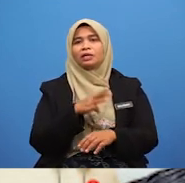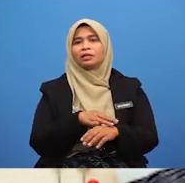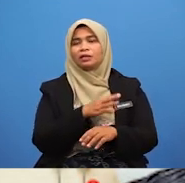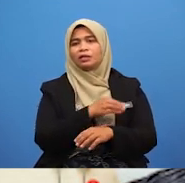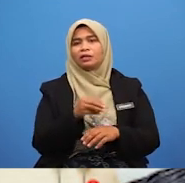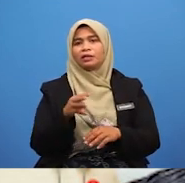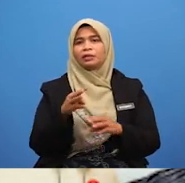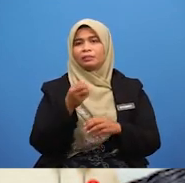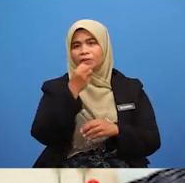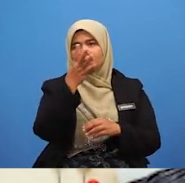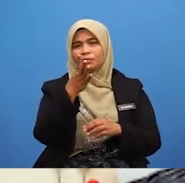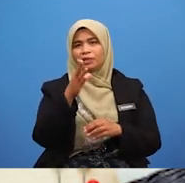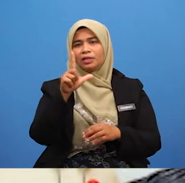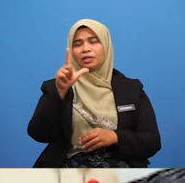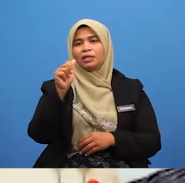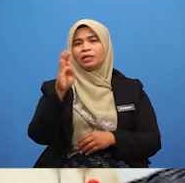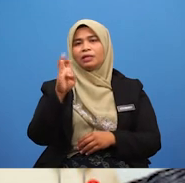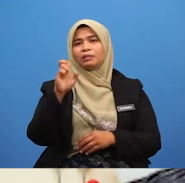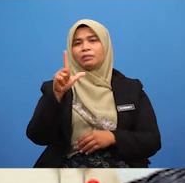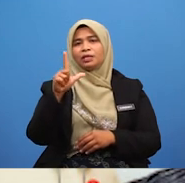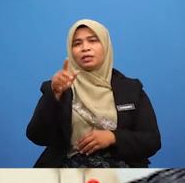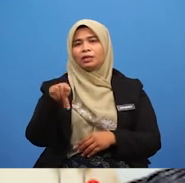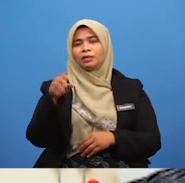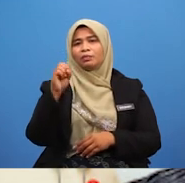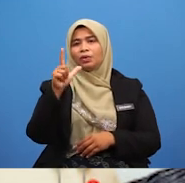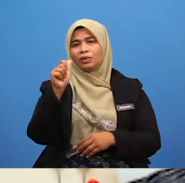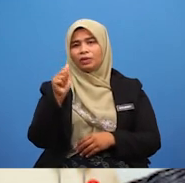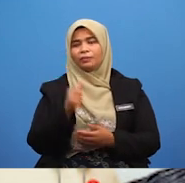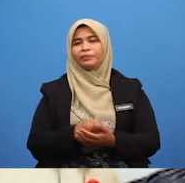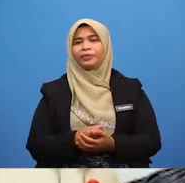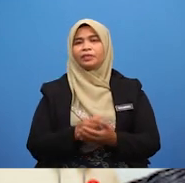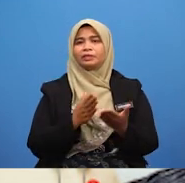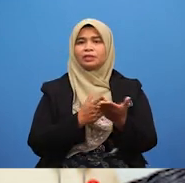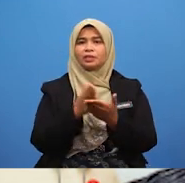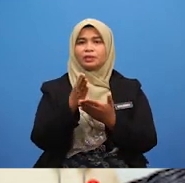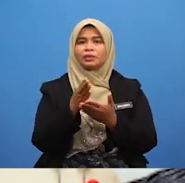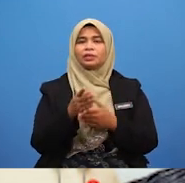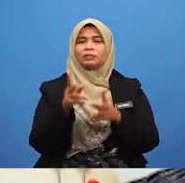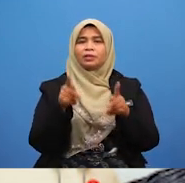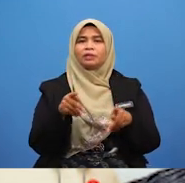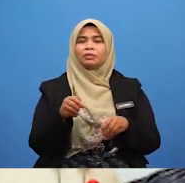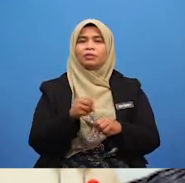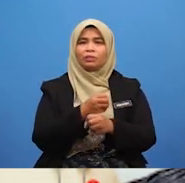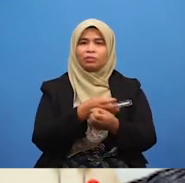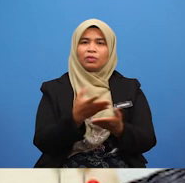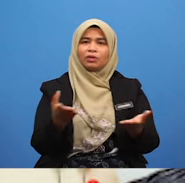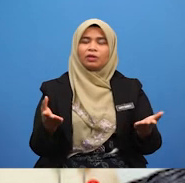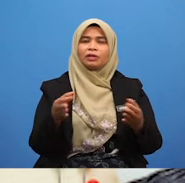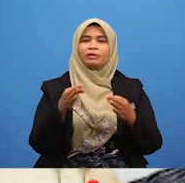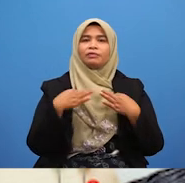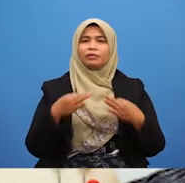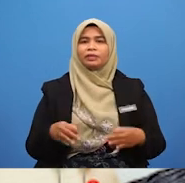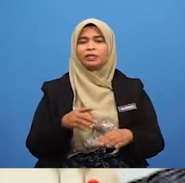yang berlubang atau kotor. Selain itu, pastikan